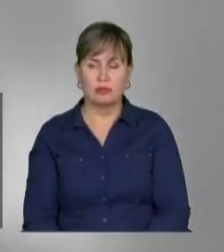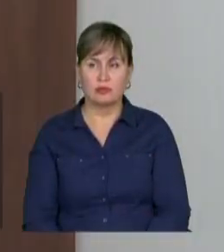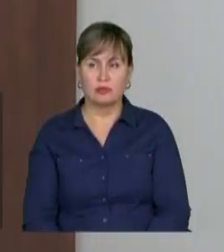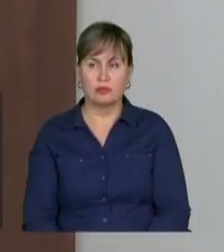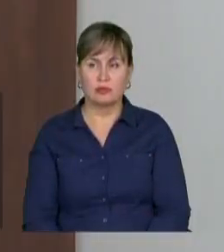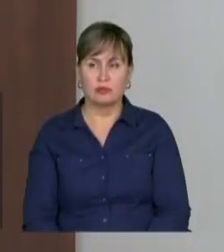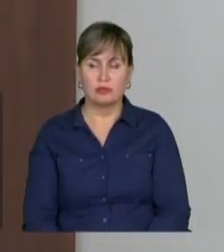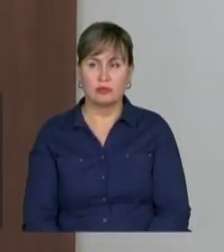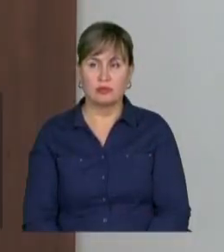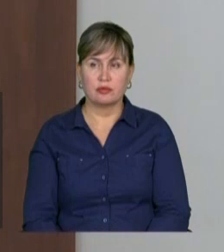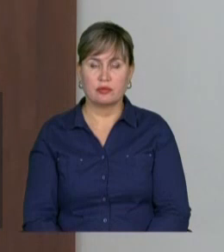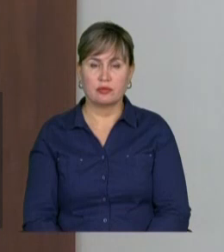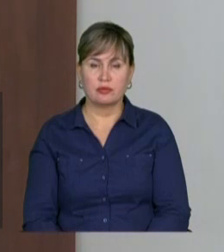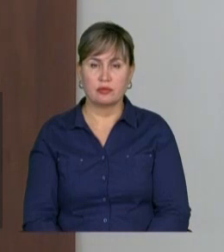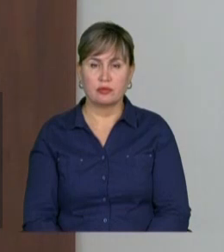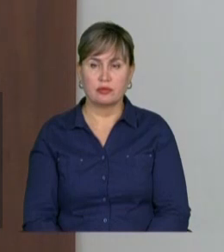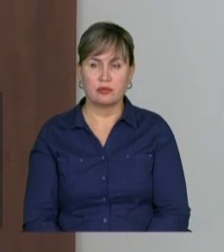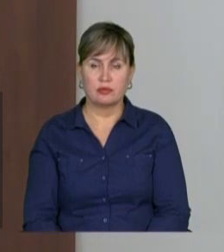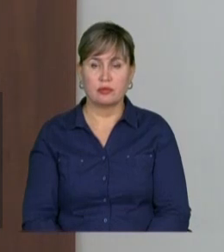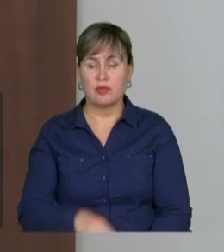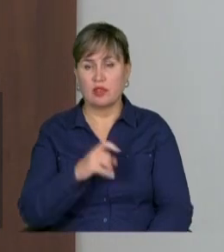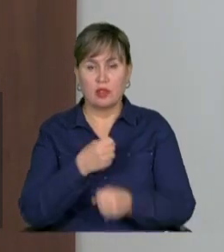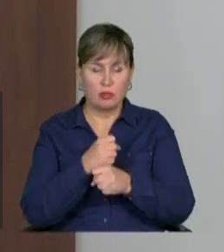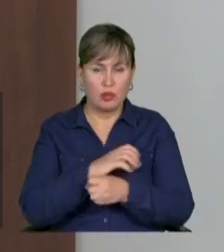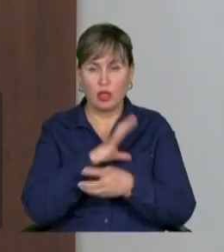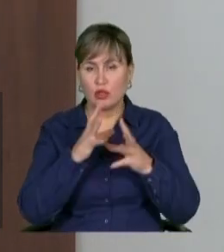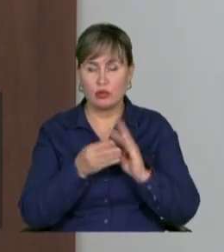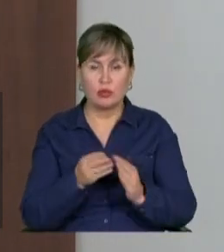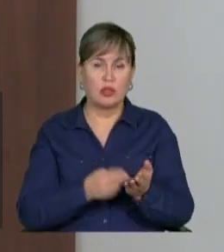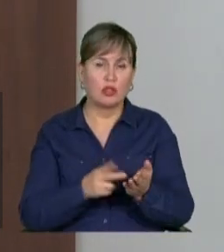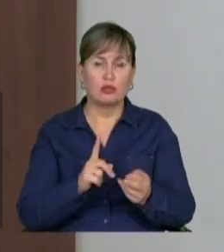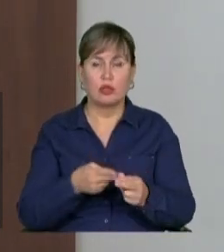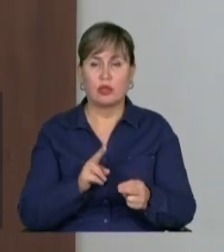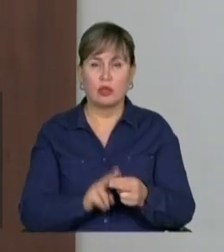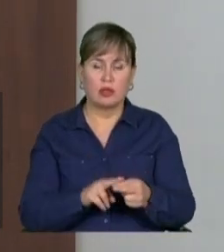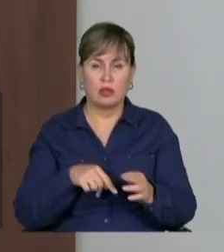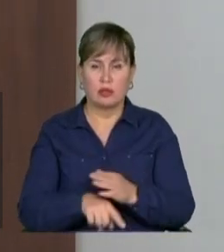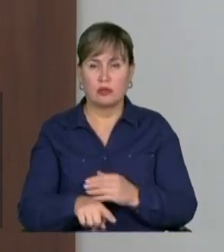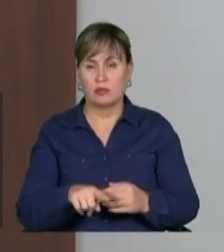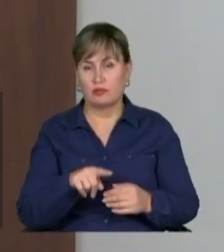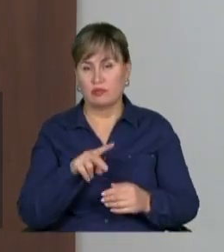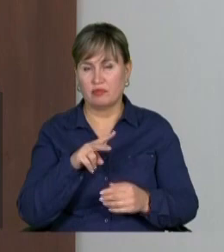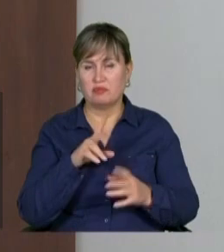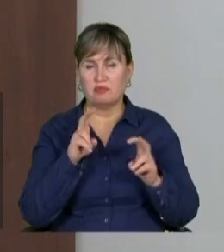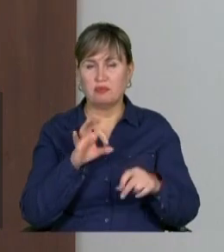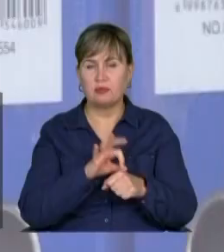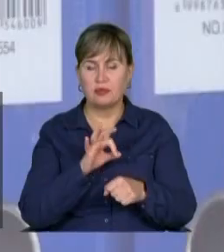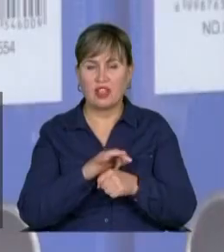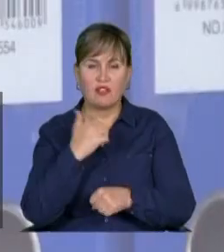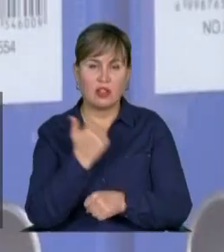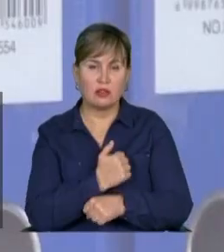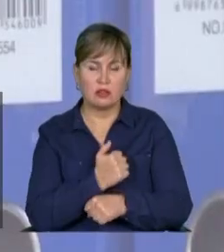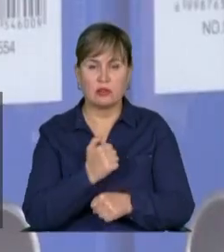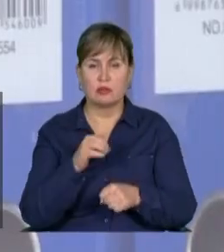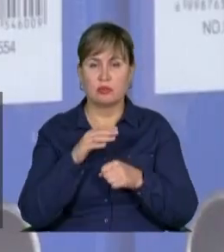скота лаборатория кор из лабораторного заключения доказано что это эпизоотический лимфангит вакцину против данного заболевания